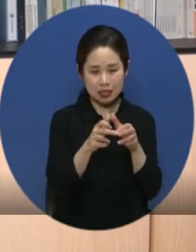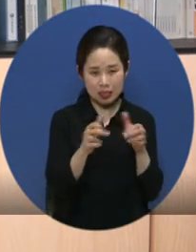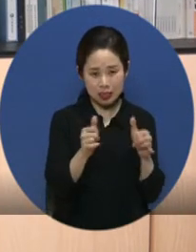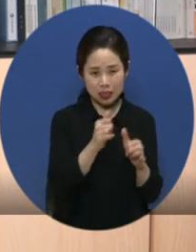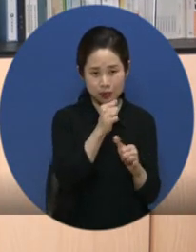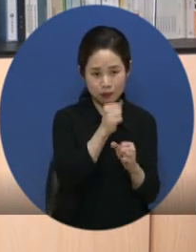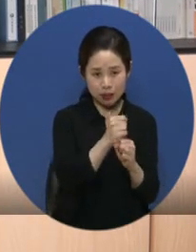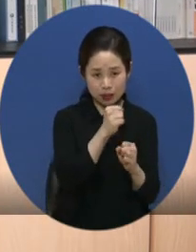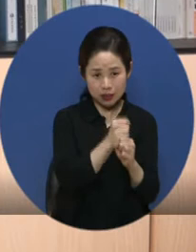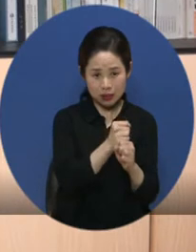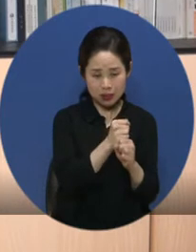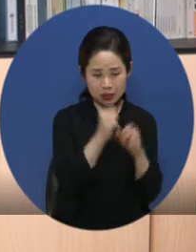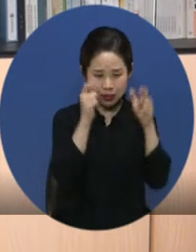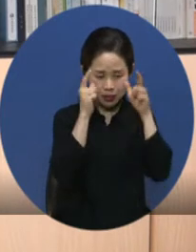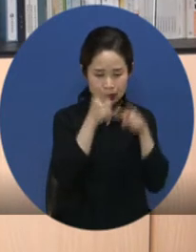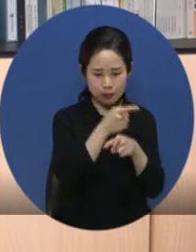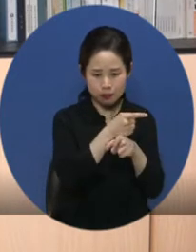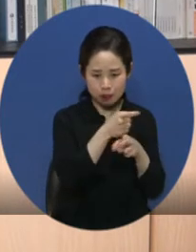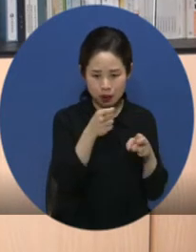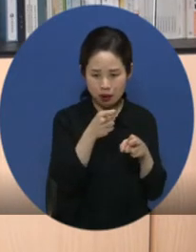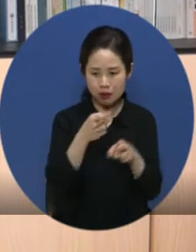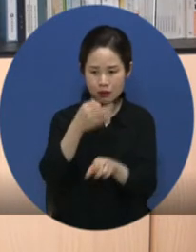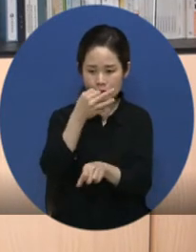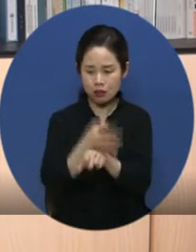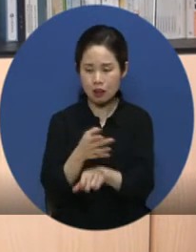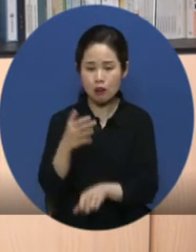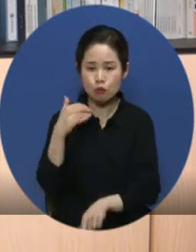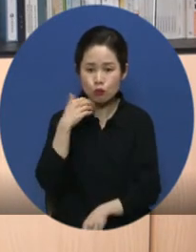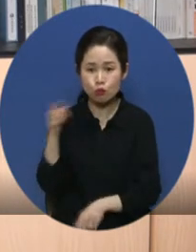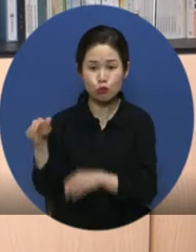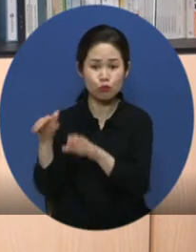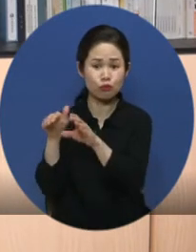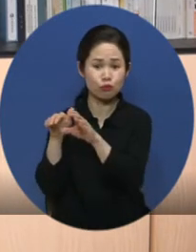고객이 대통령이다. 그래서 고로